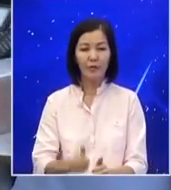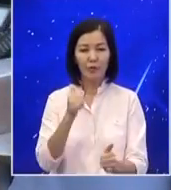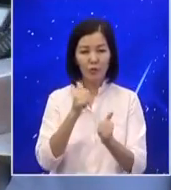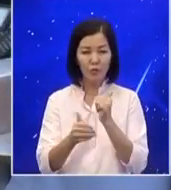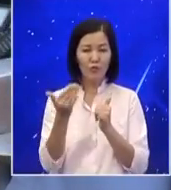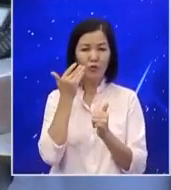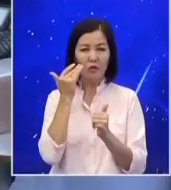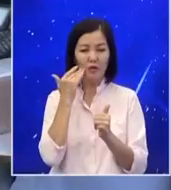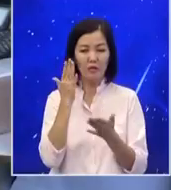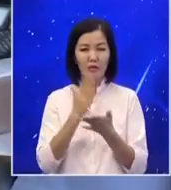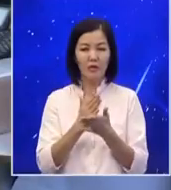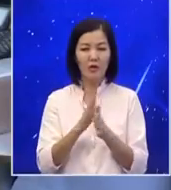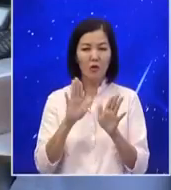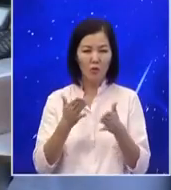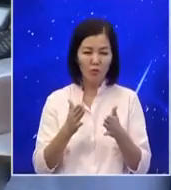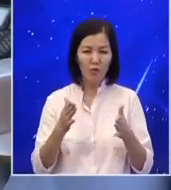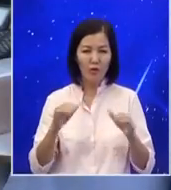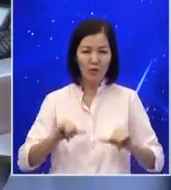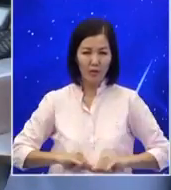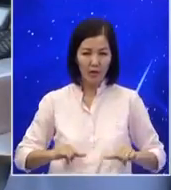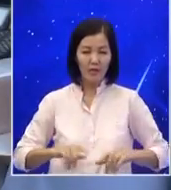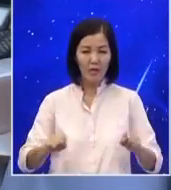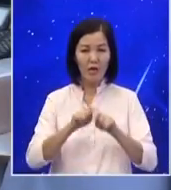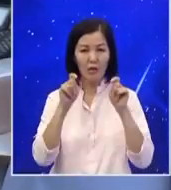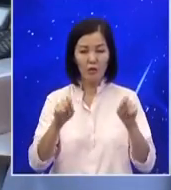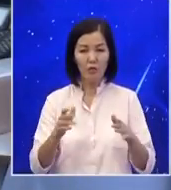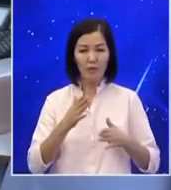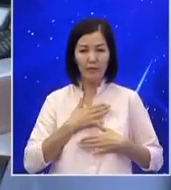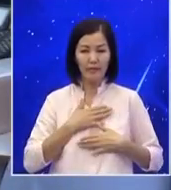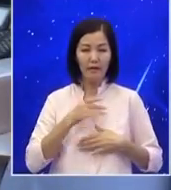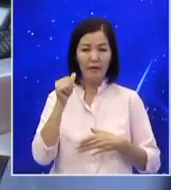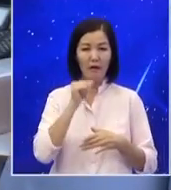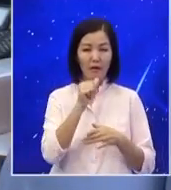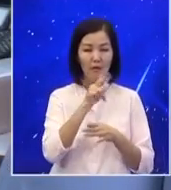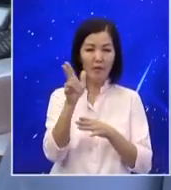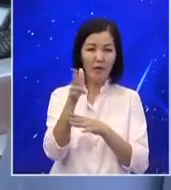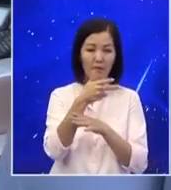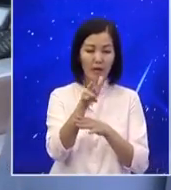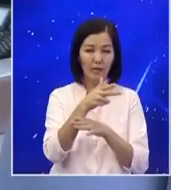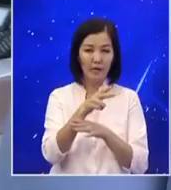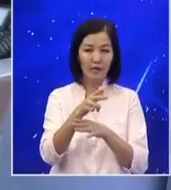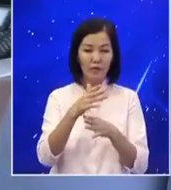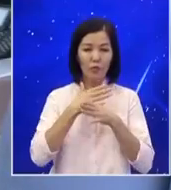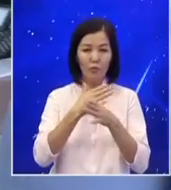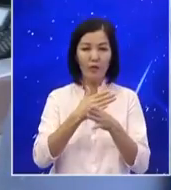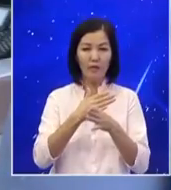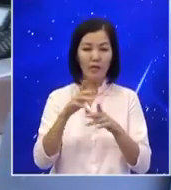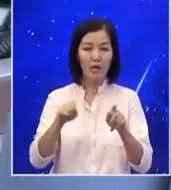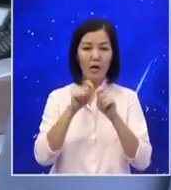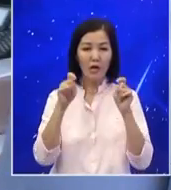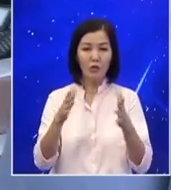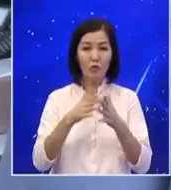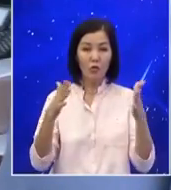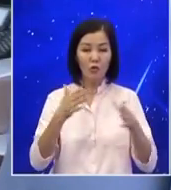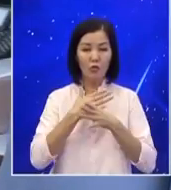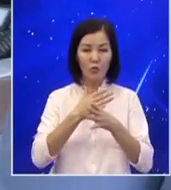Күнделікті болып жатқан қылмыстарында ашылуына біздің инспекторлар бейне бақылау арқылы қылмыстың ашылуына